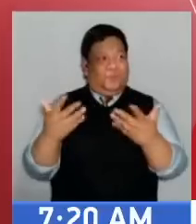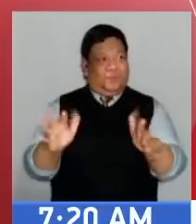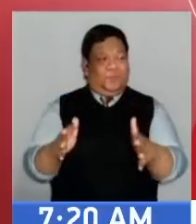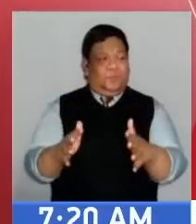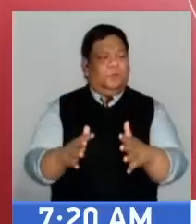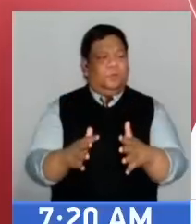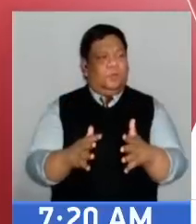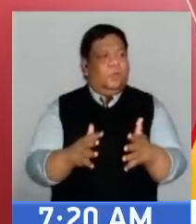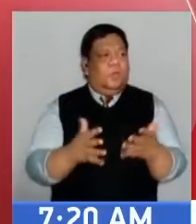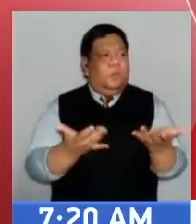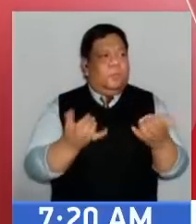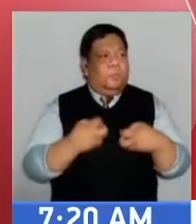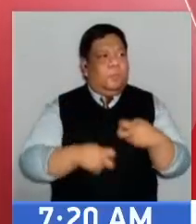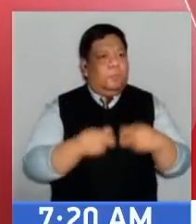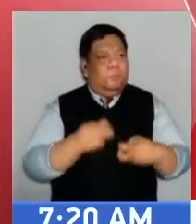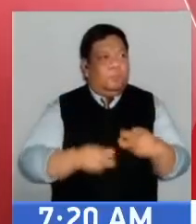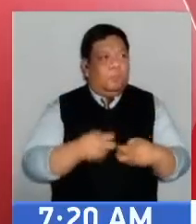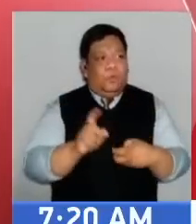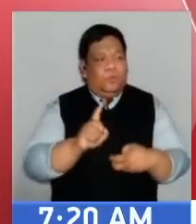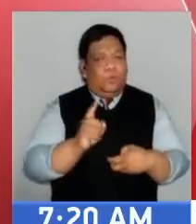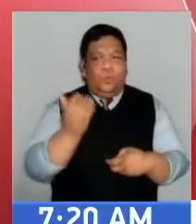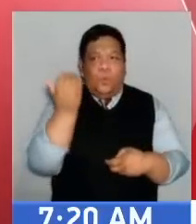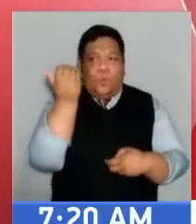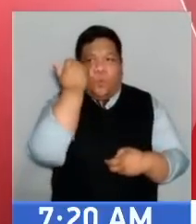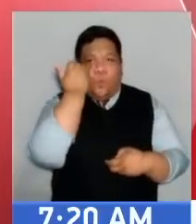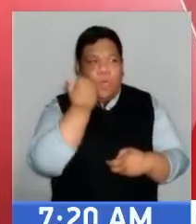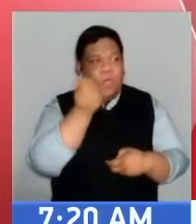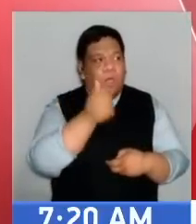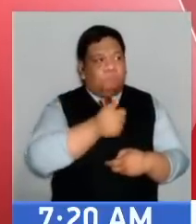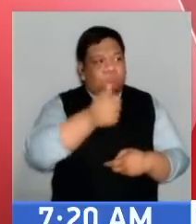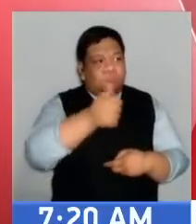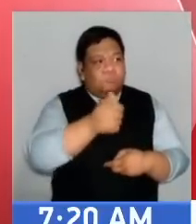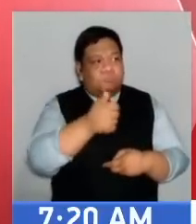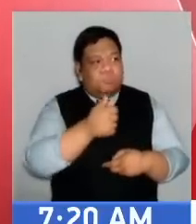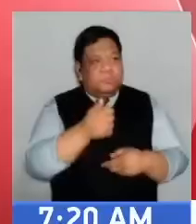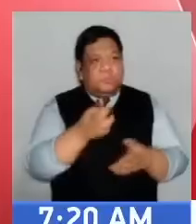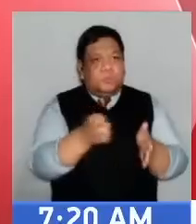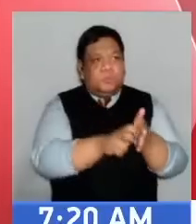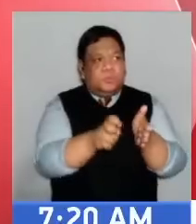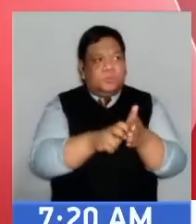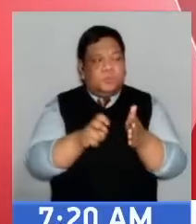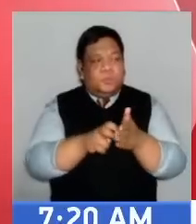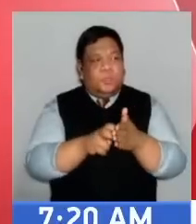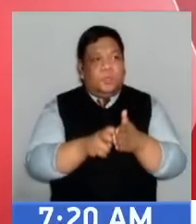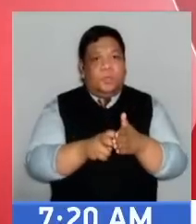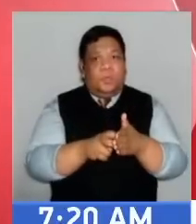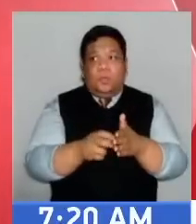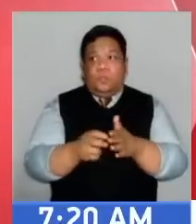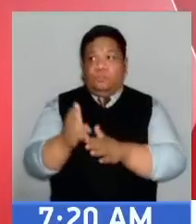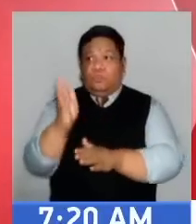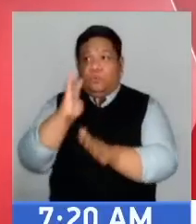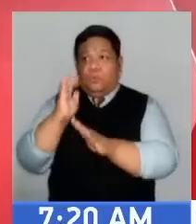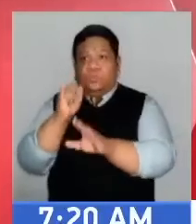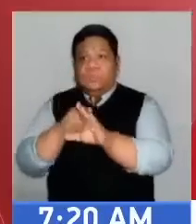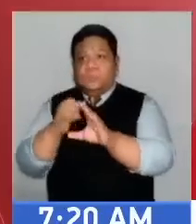na nga ang ating pampublikong transportasyon, eh mababawasan pa kapag nagkaroon na ng mga phase out. Ano ang masasabi ng LTFRB